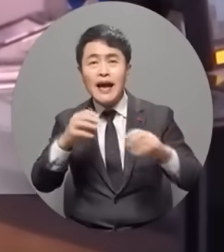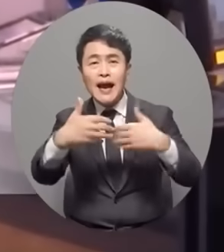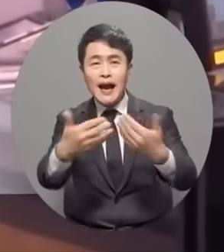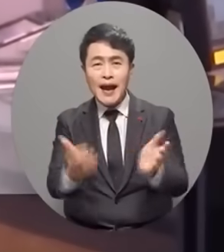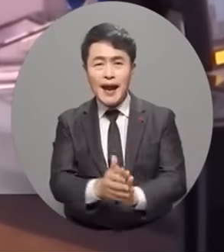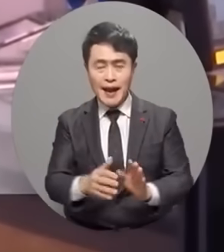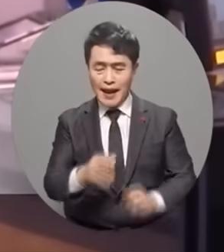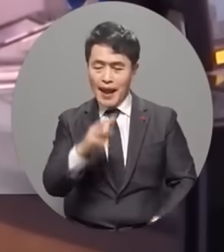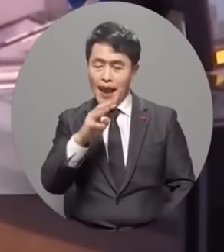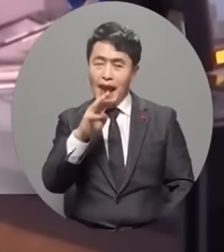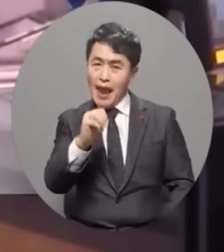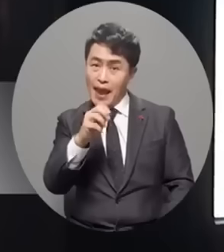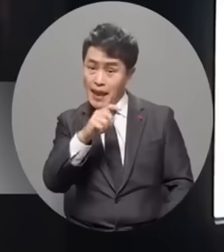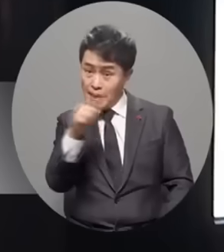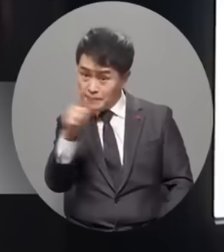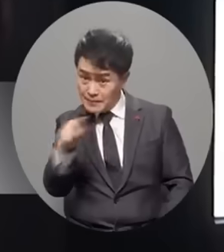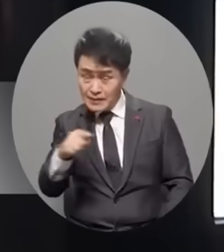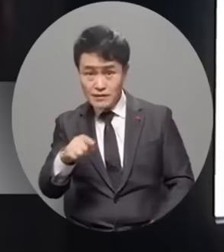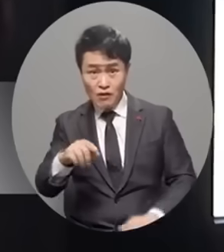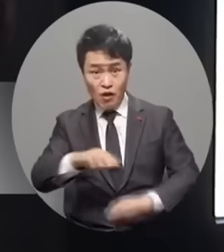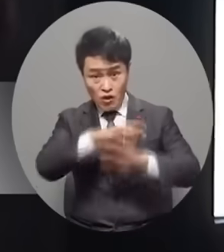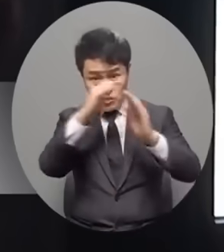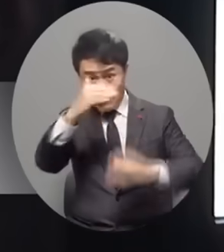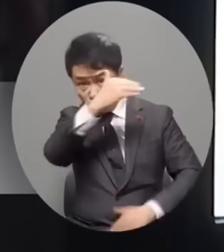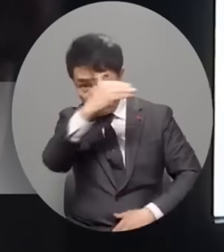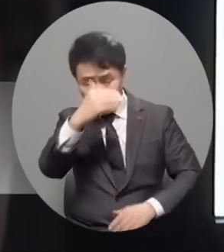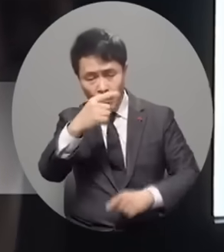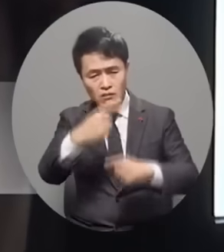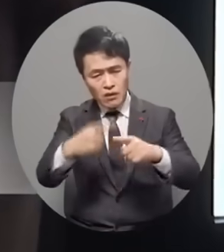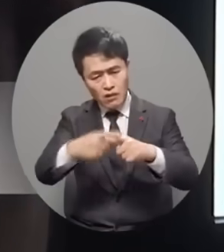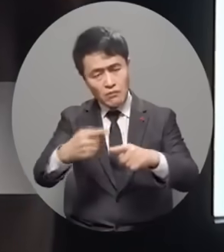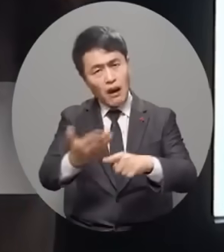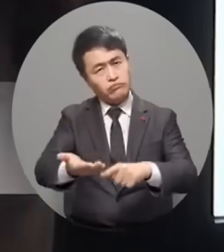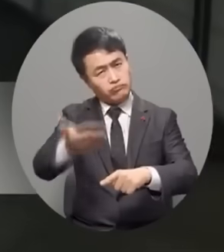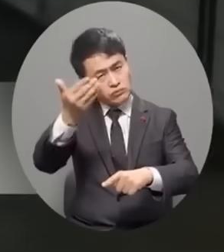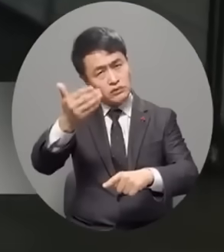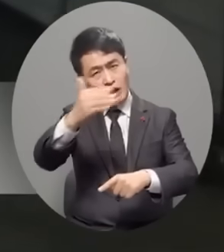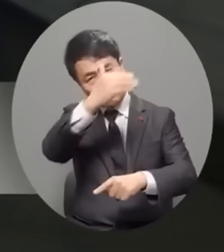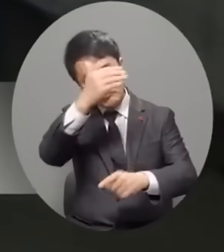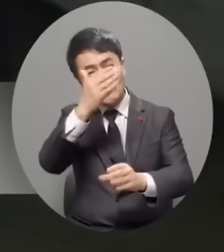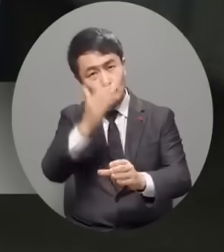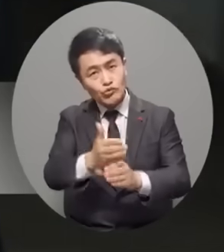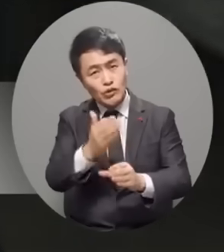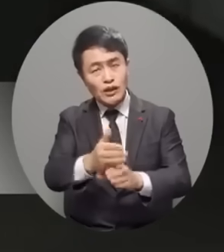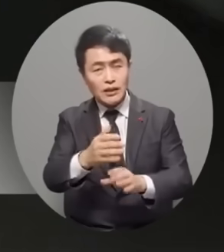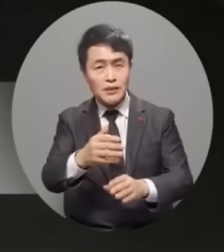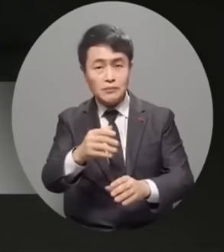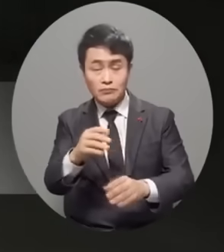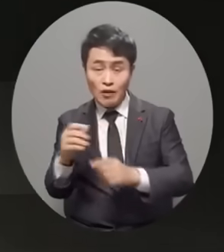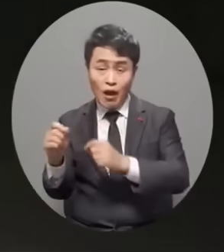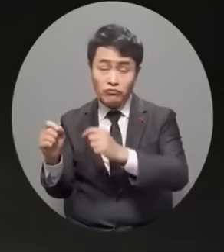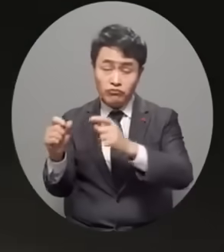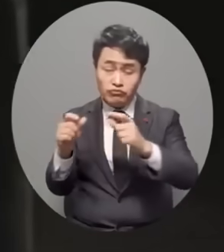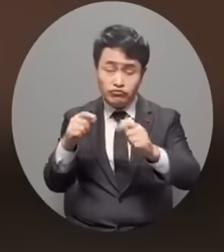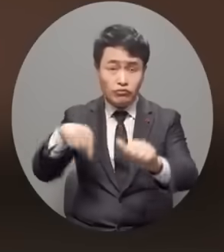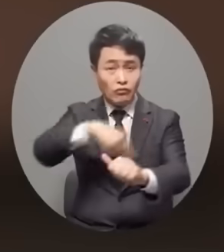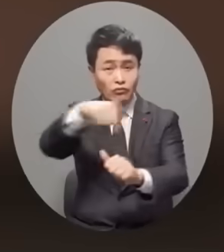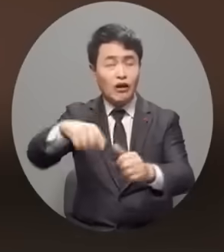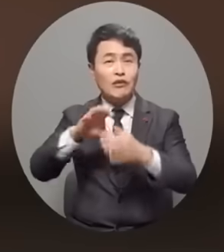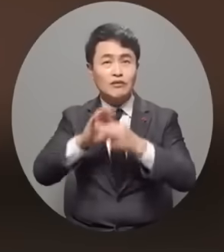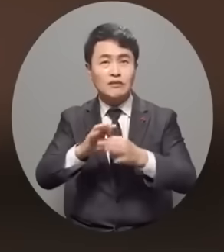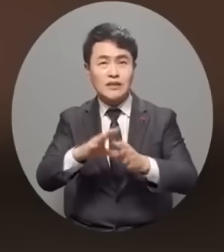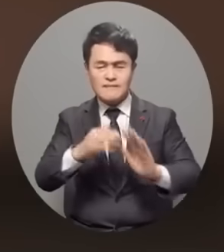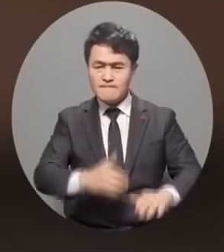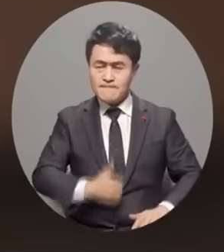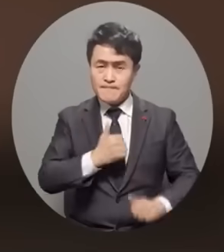이른바 MZ세대가 전체 관람객의 절반 이상을 차지하며 흥행을 이끌고 있는 것도 주목할 만한 요소입니다. 분노의